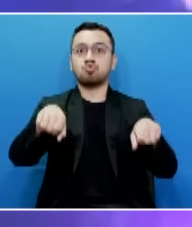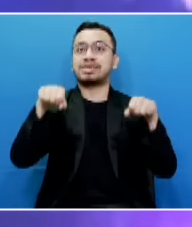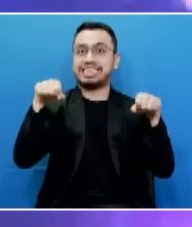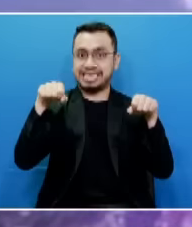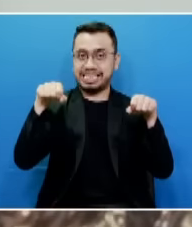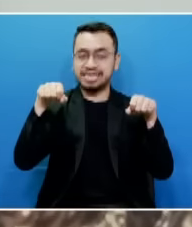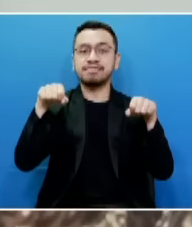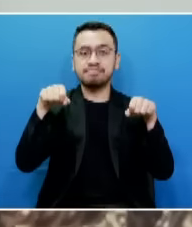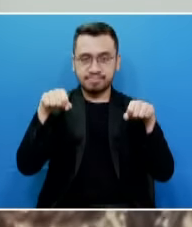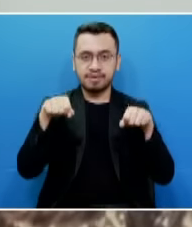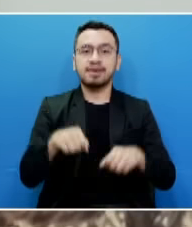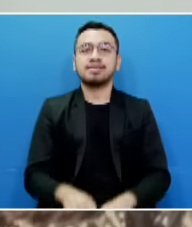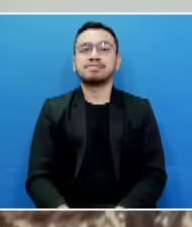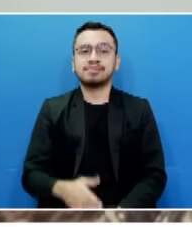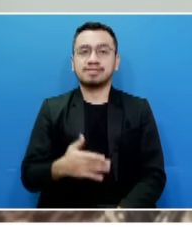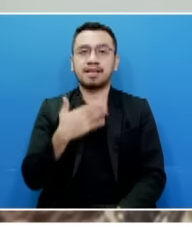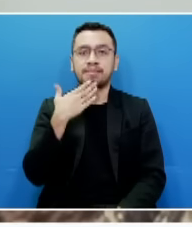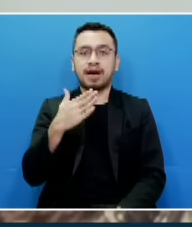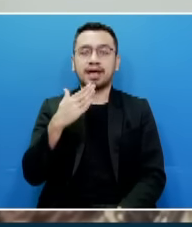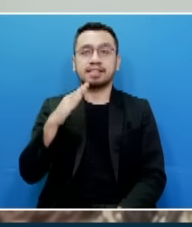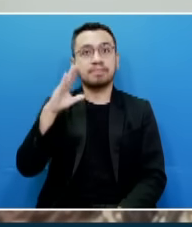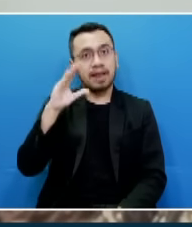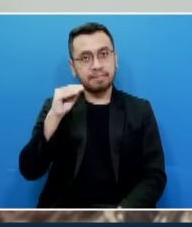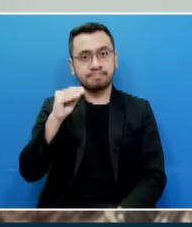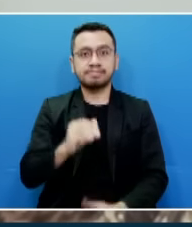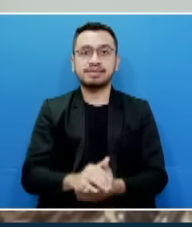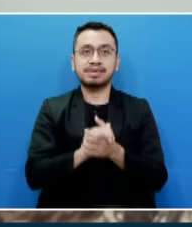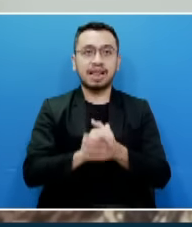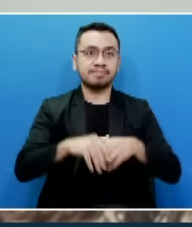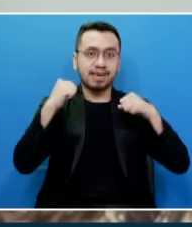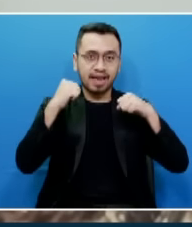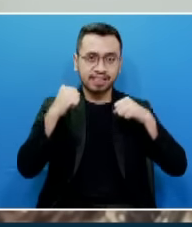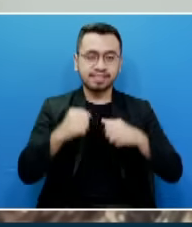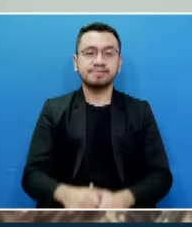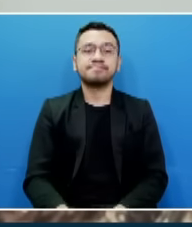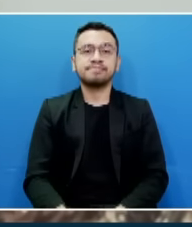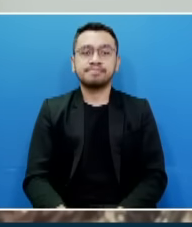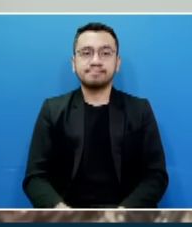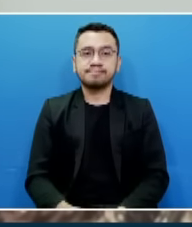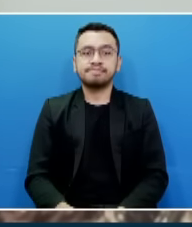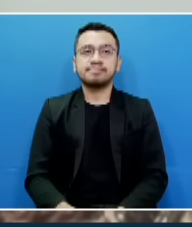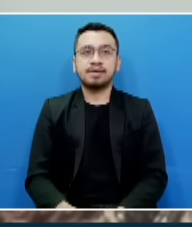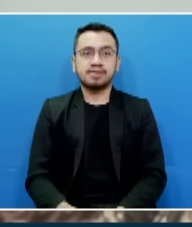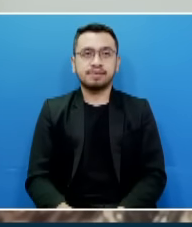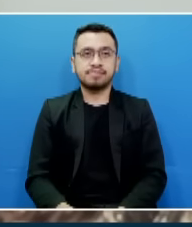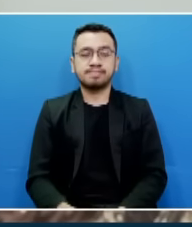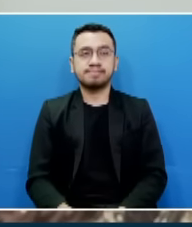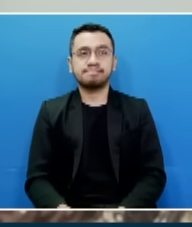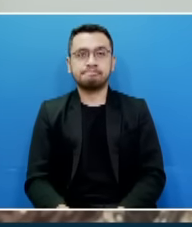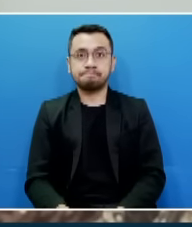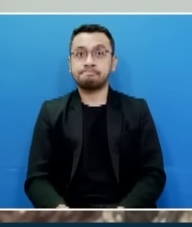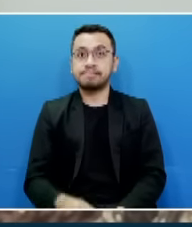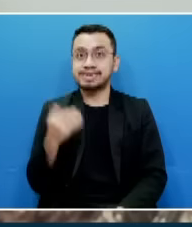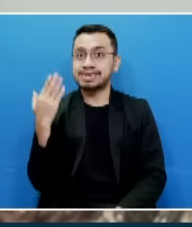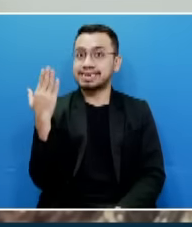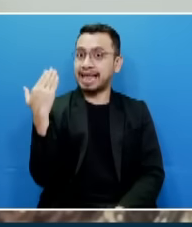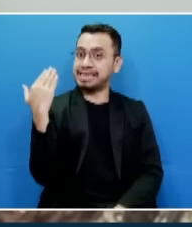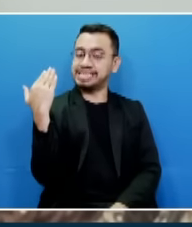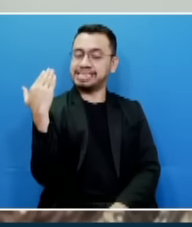Kompas malam Salam sehat Prof Salam sehat ya ini anda membacanya Seperti apa nih kesan politik yang